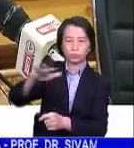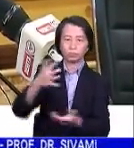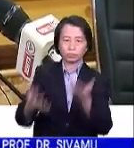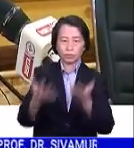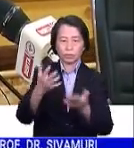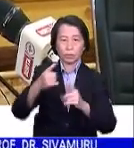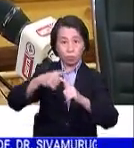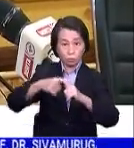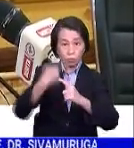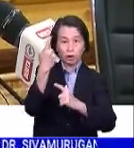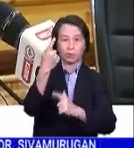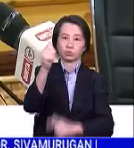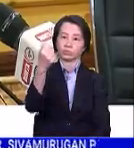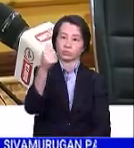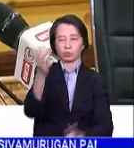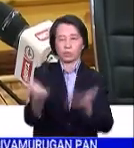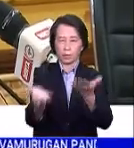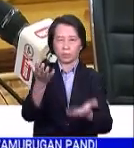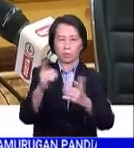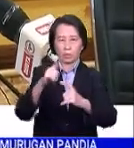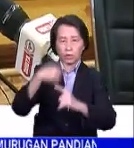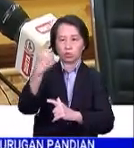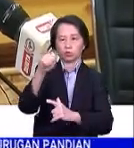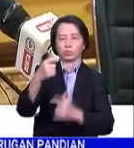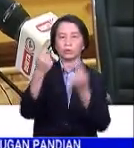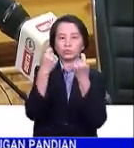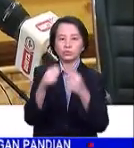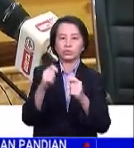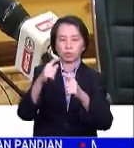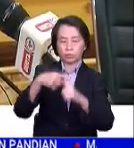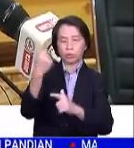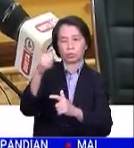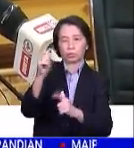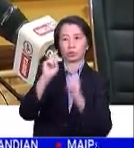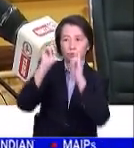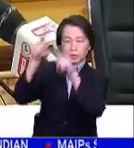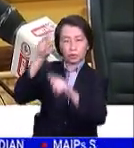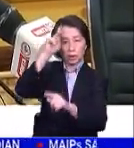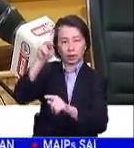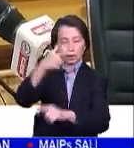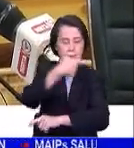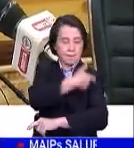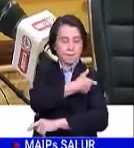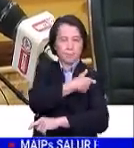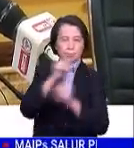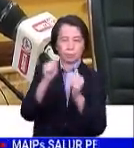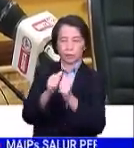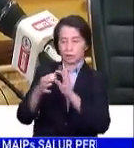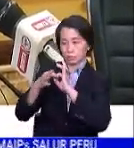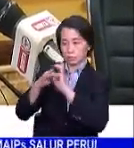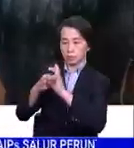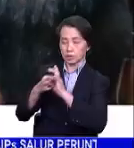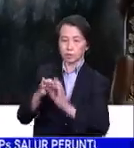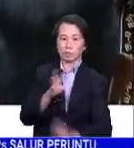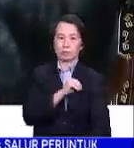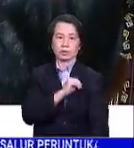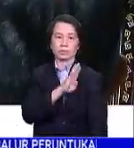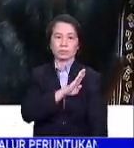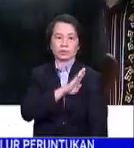mungkin Oktober, ya. Oktober. Kita cuba Oktober di Kelantan dengan kerjasama dan kepimpinan yang makmur mungkin